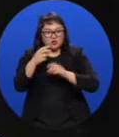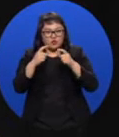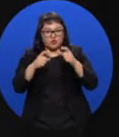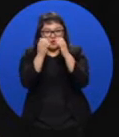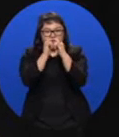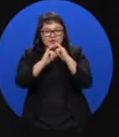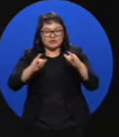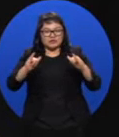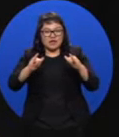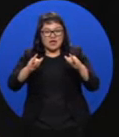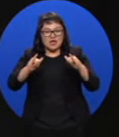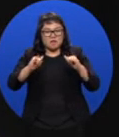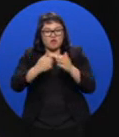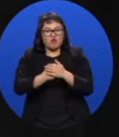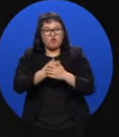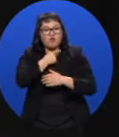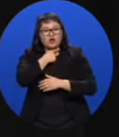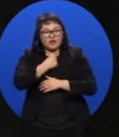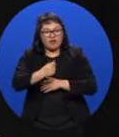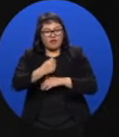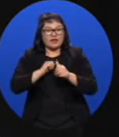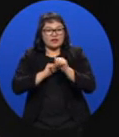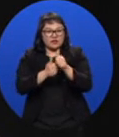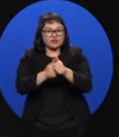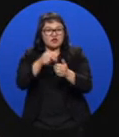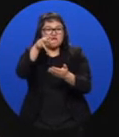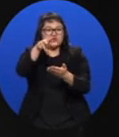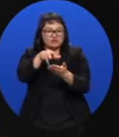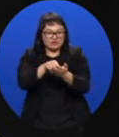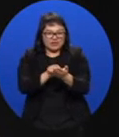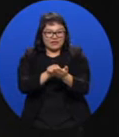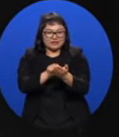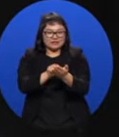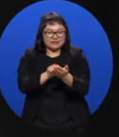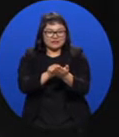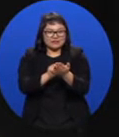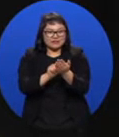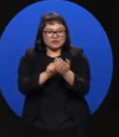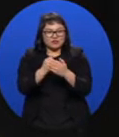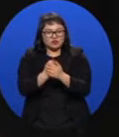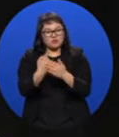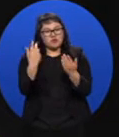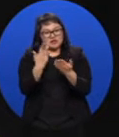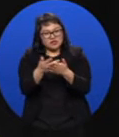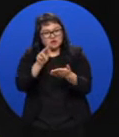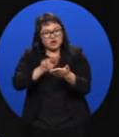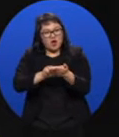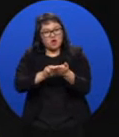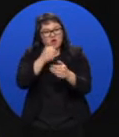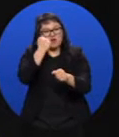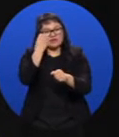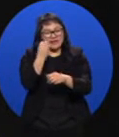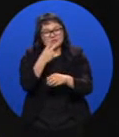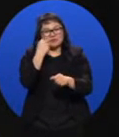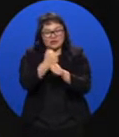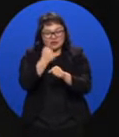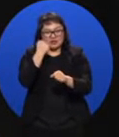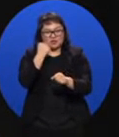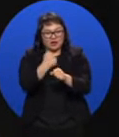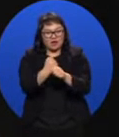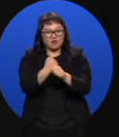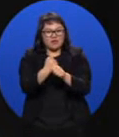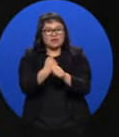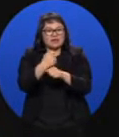도민들의 요구에 따라서 이런 문제들은 또 좀 재정도 하고 개정도 하고 이렇게 담아줘야 될 것이